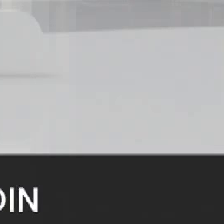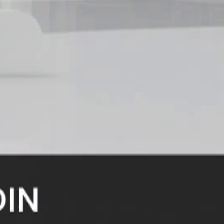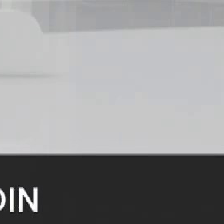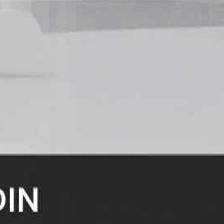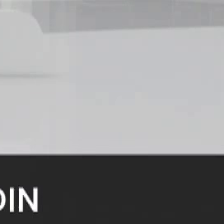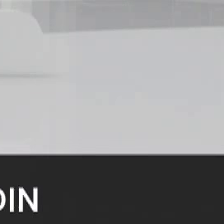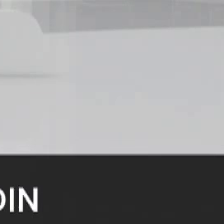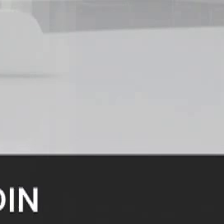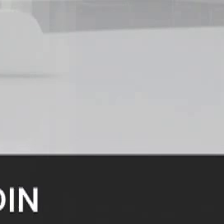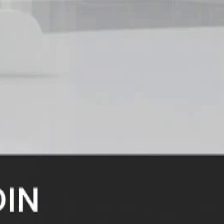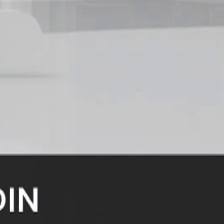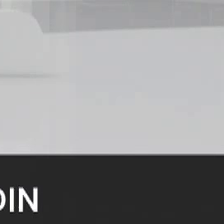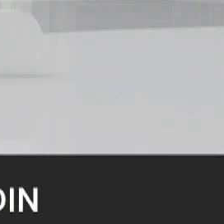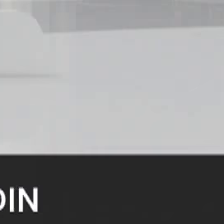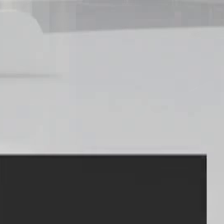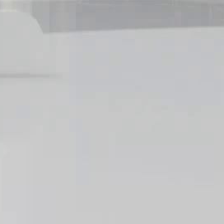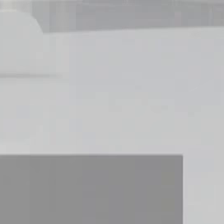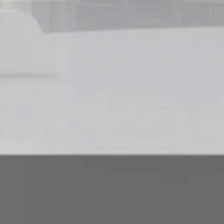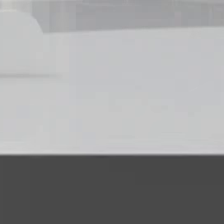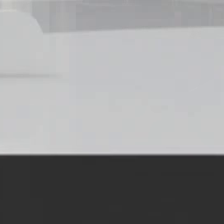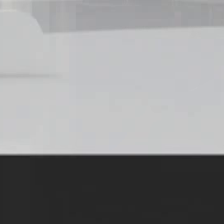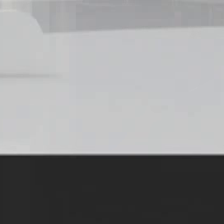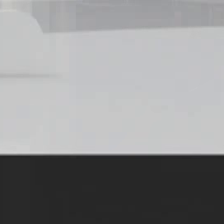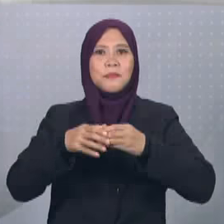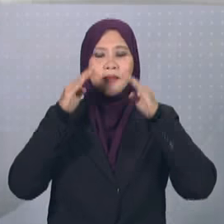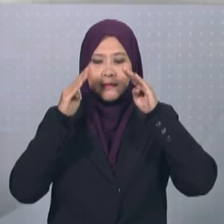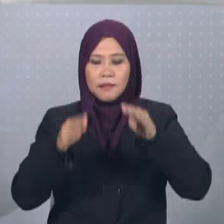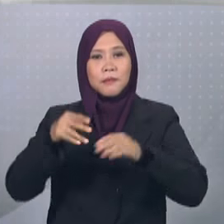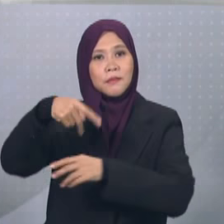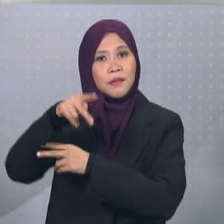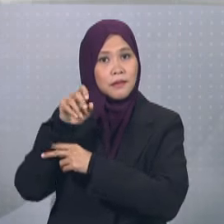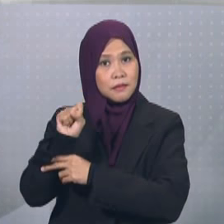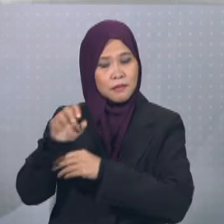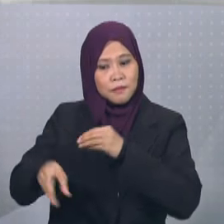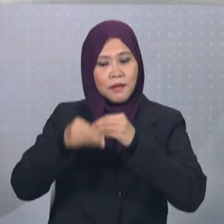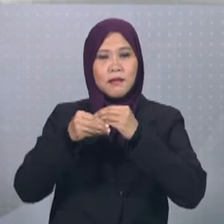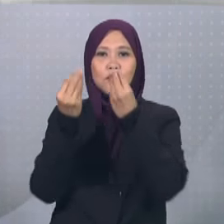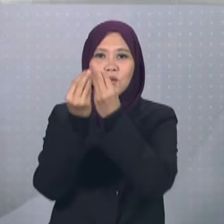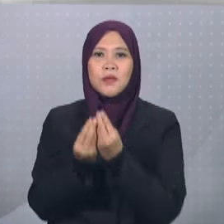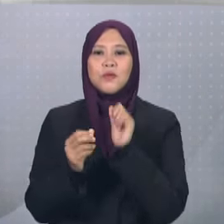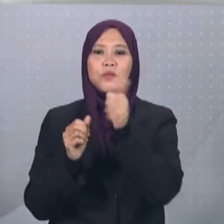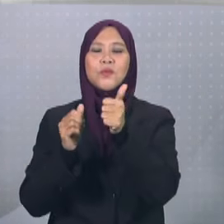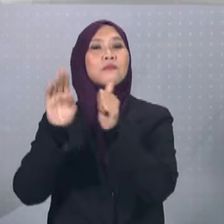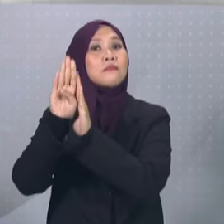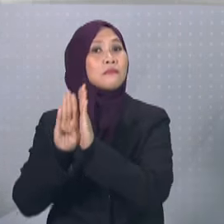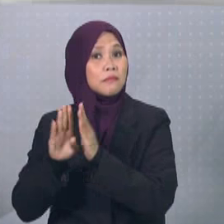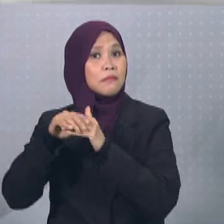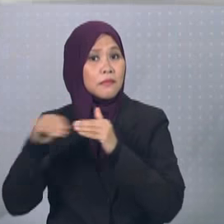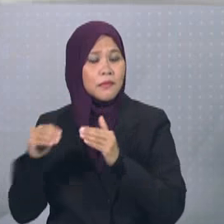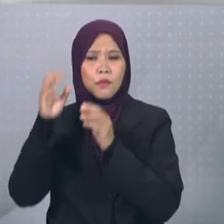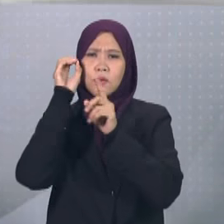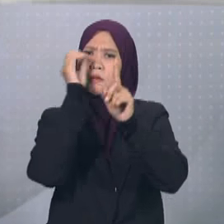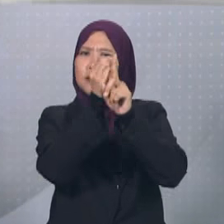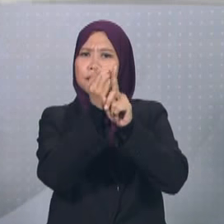keperluan sektor terjejas, Perdana Menteri mengumumkan pakej prihatin PKS tambahan berjumlah RM10 bilion. Tujuannya